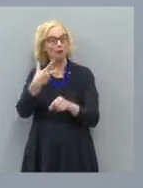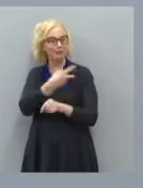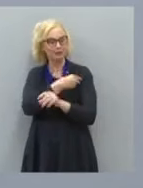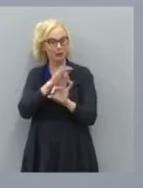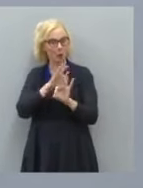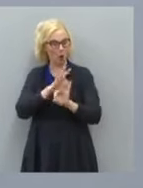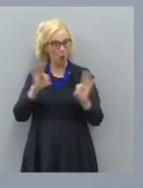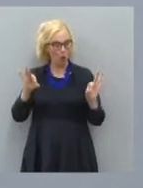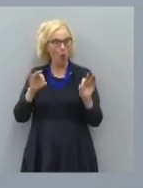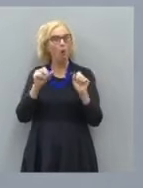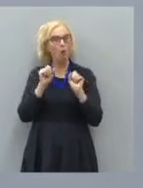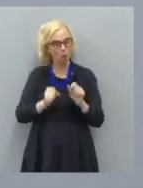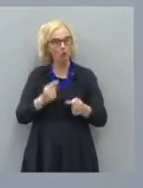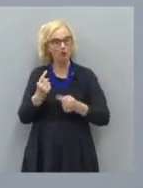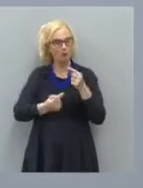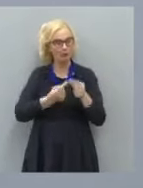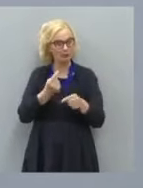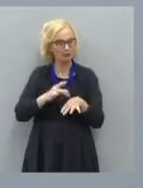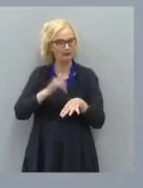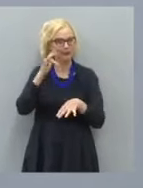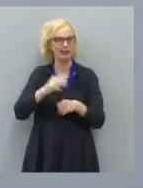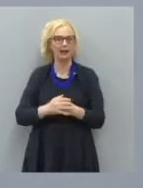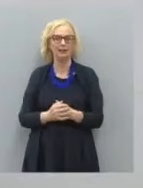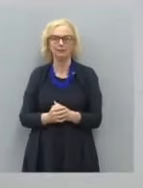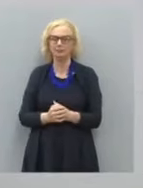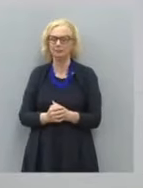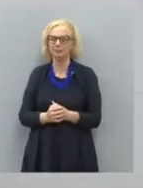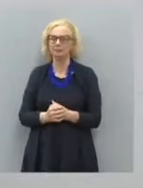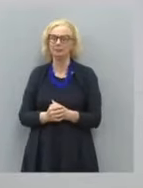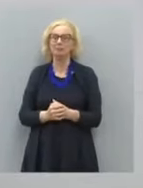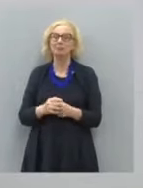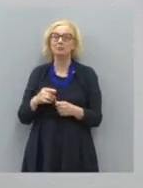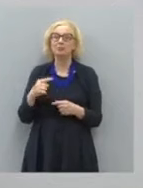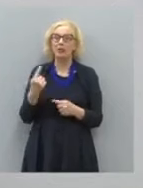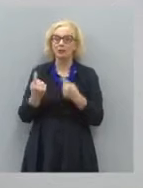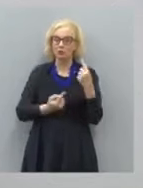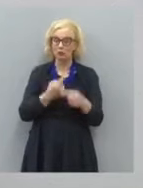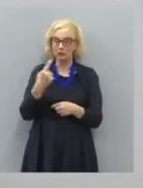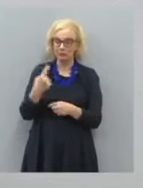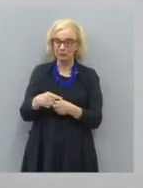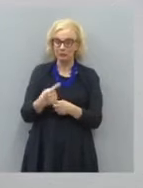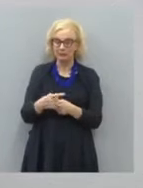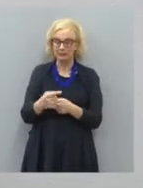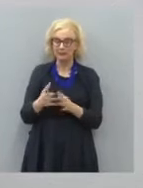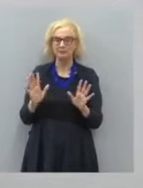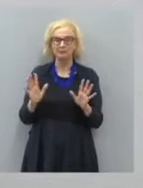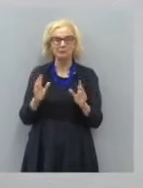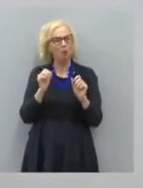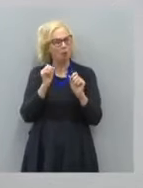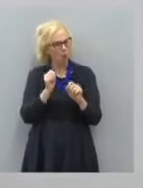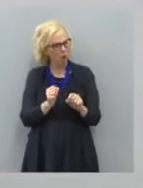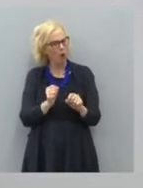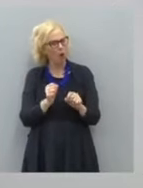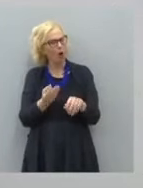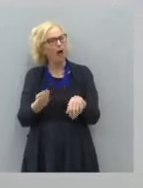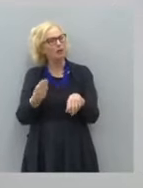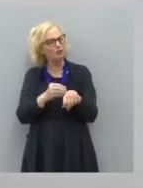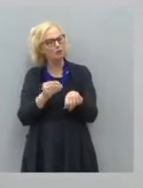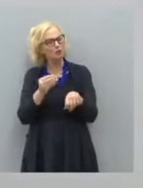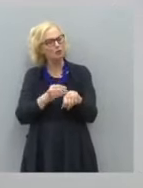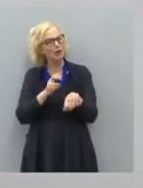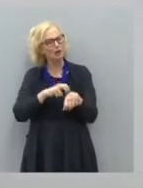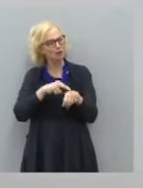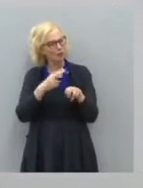situazioni delicate quindi su questo qualcosa può aggiungere il